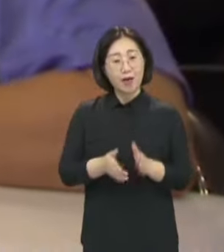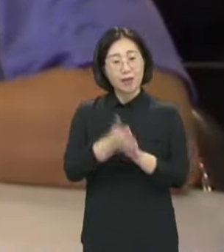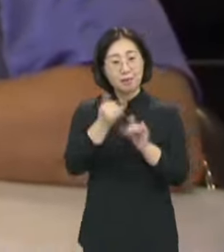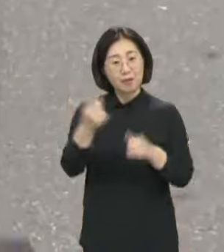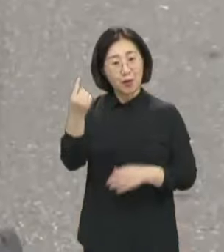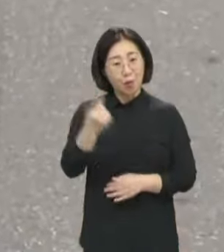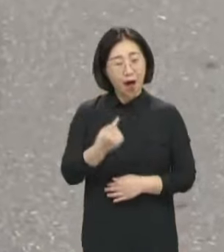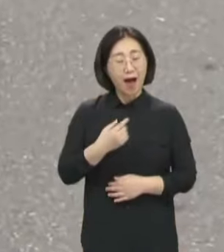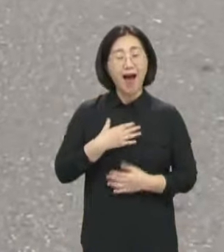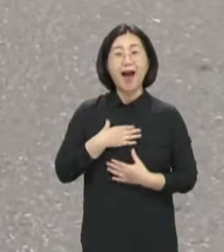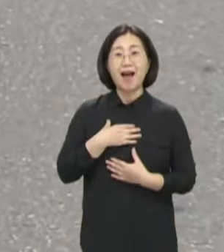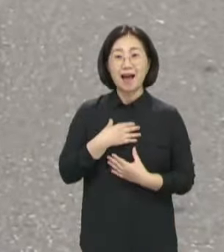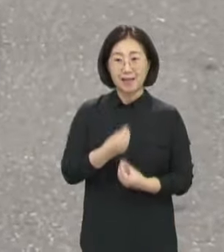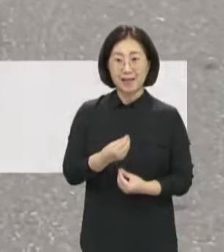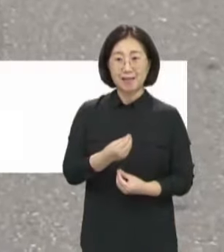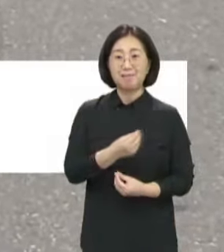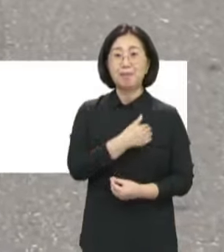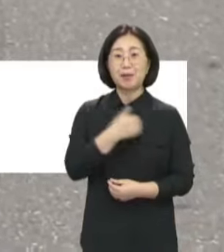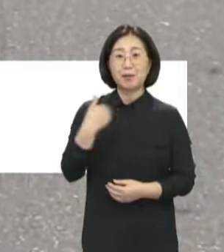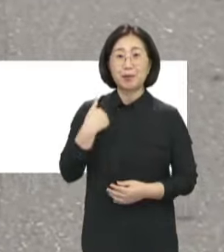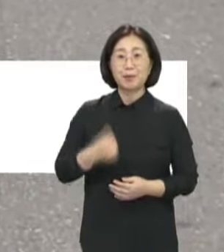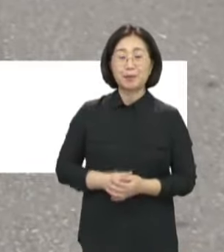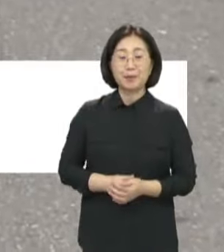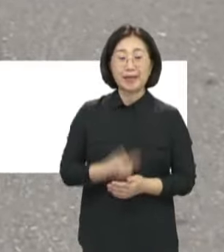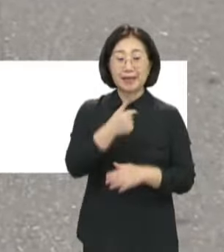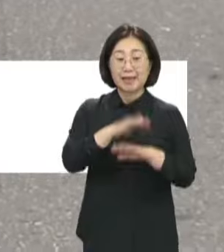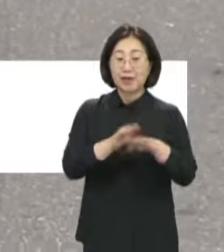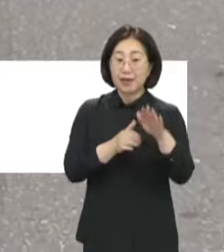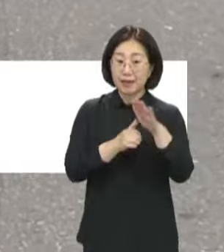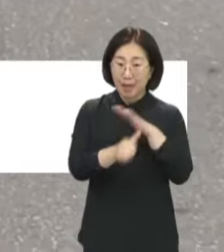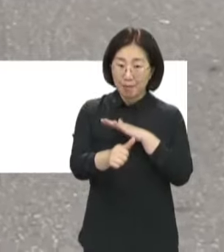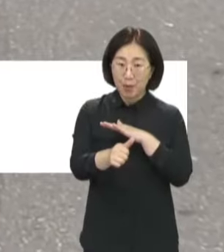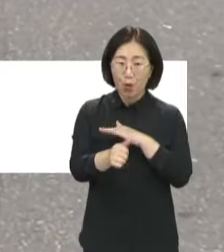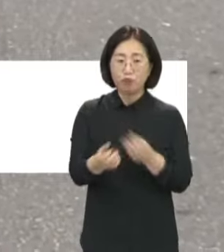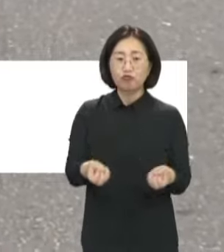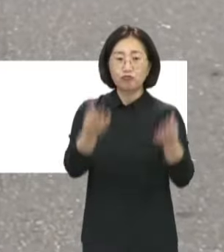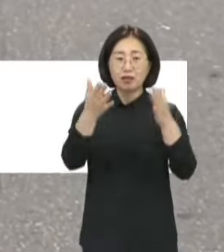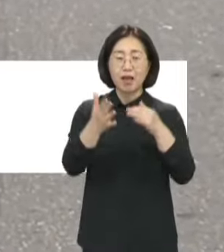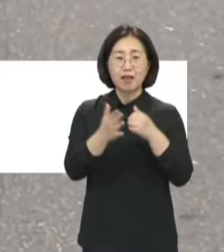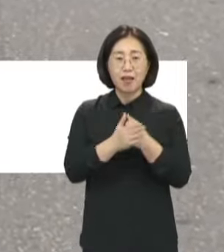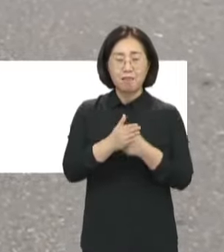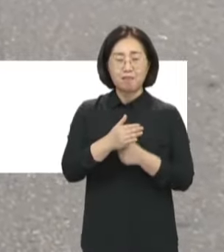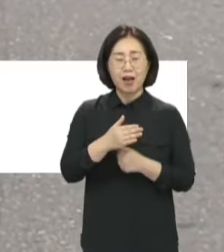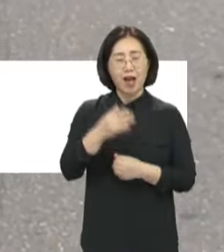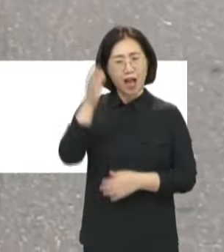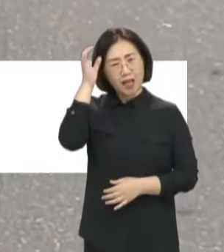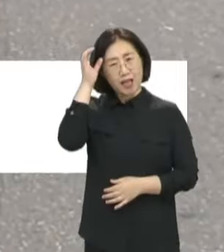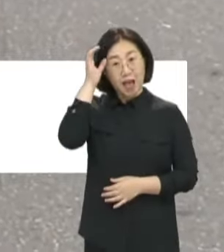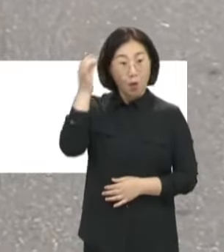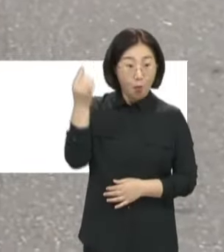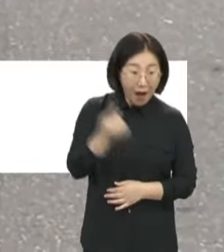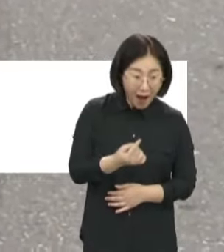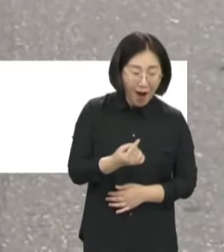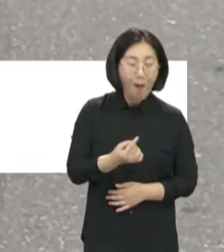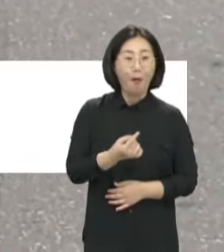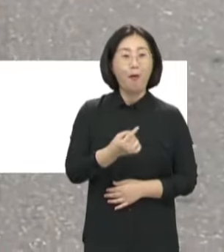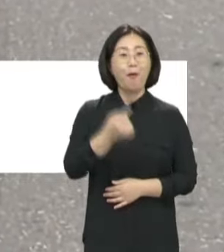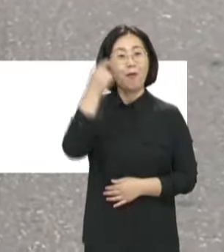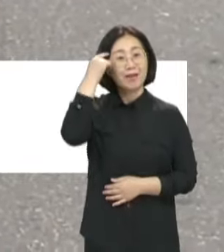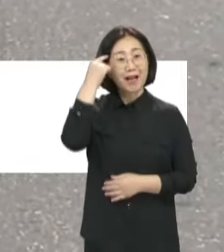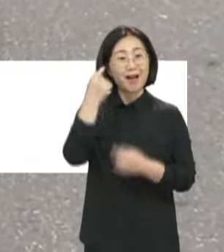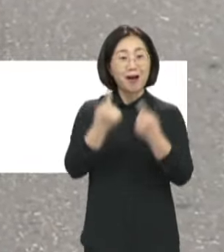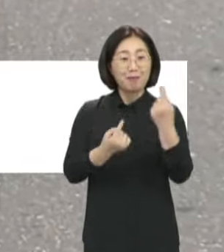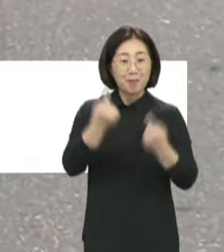표했습니다 대전 대표 행사라서 어 기대하고 왔는데 생각보다 즐길 거리도 많고